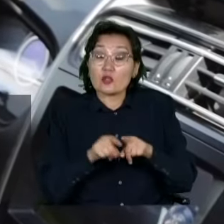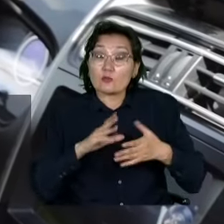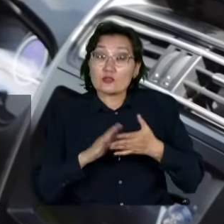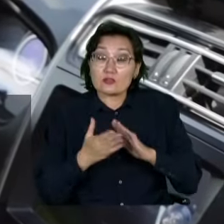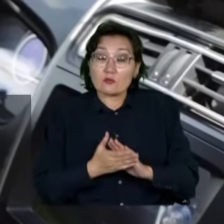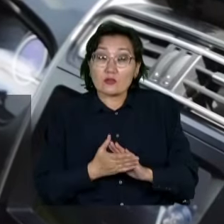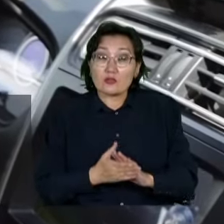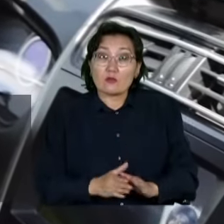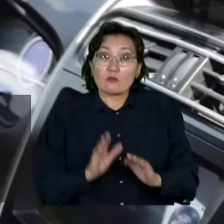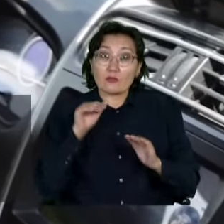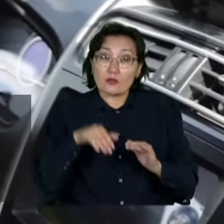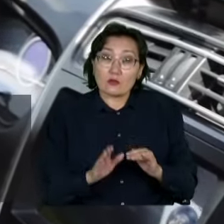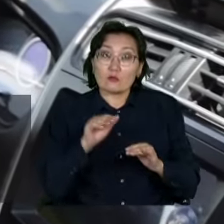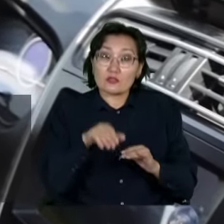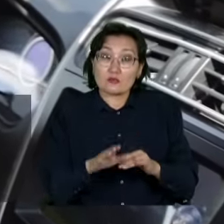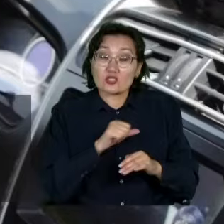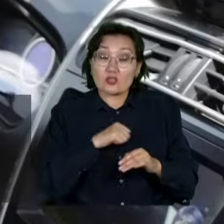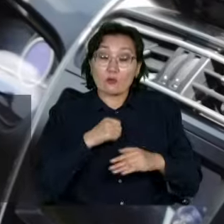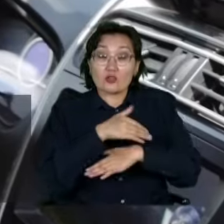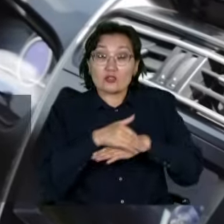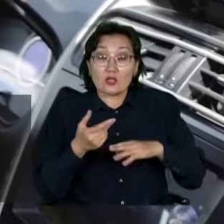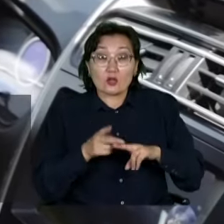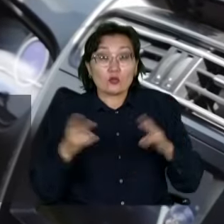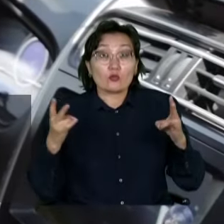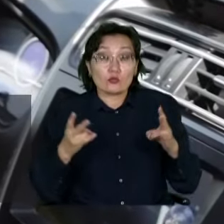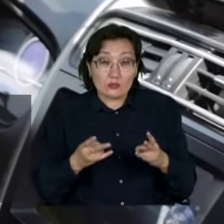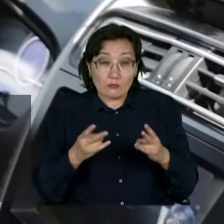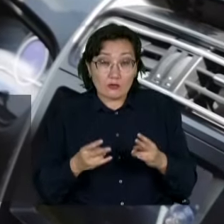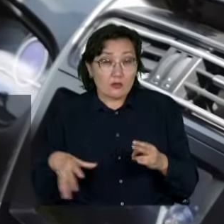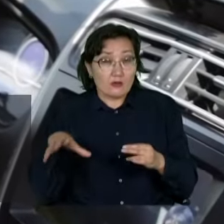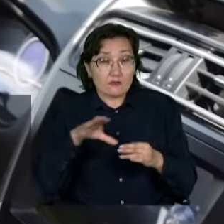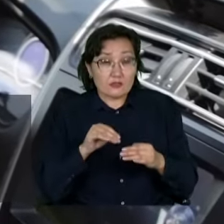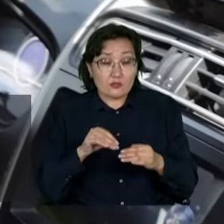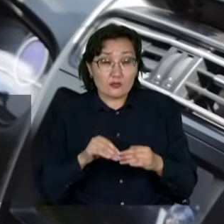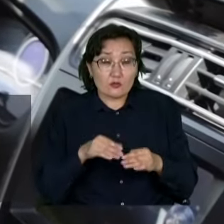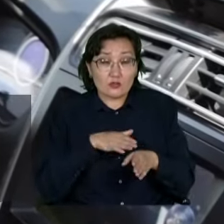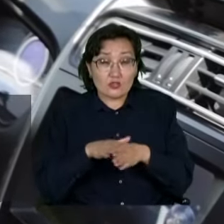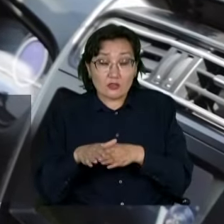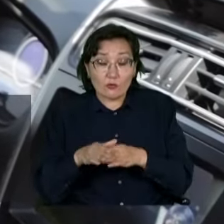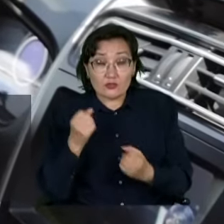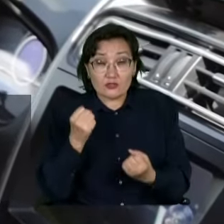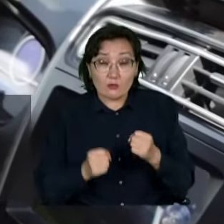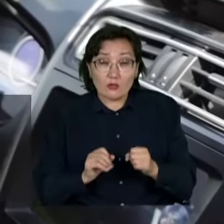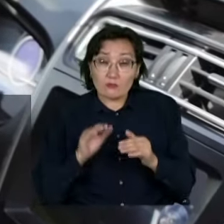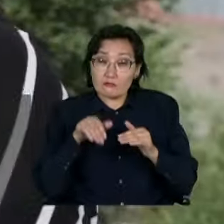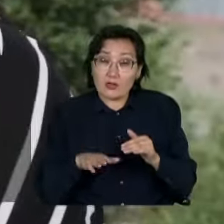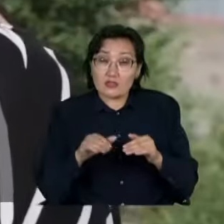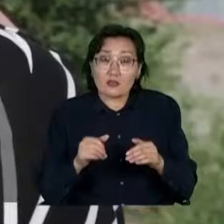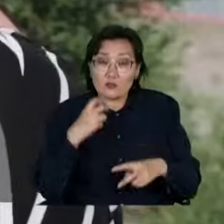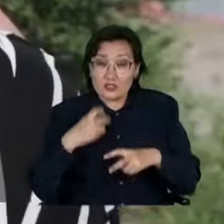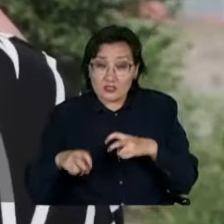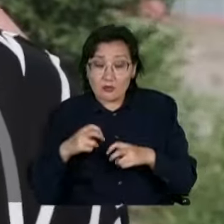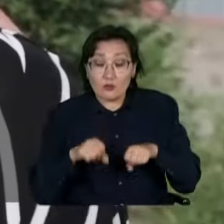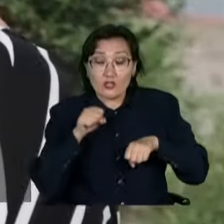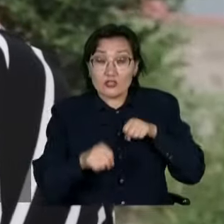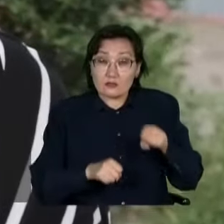прыгаем по всем закоулкам. Посмотрите, самая улица, которая нужная, блин. Везде все закоулки заполнены машинами, все прыгают, не знают, где ехать. На